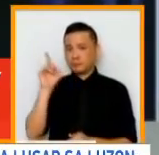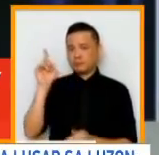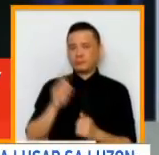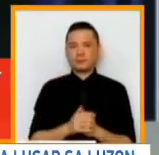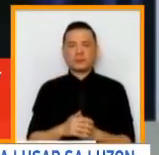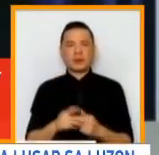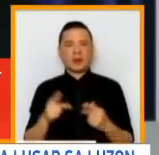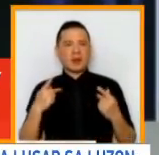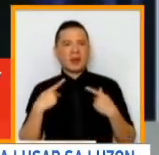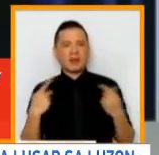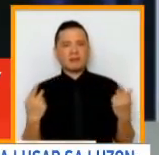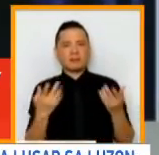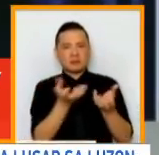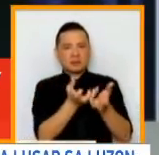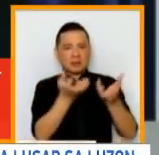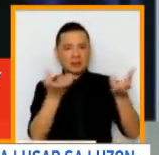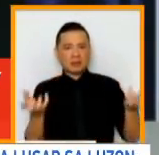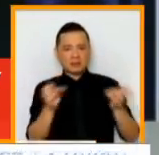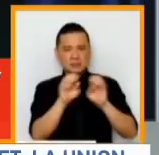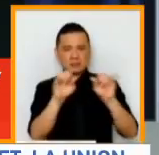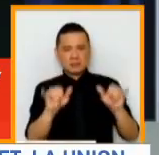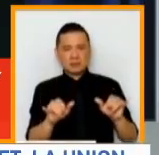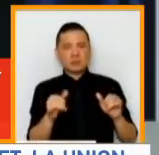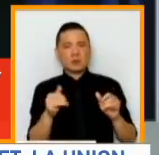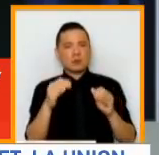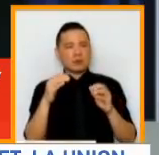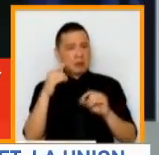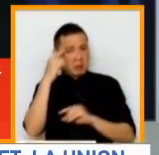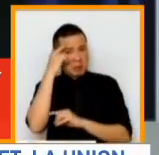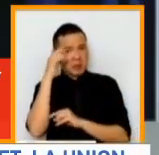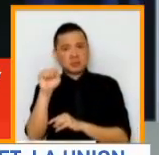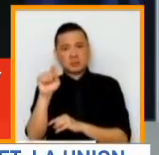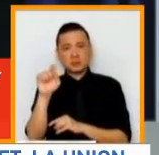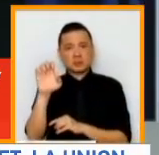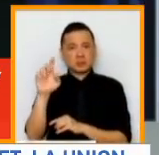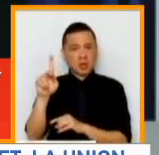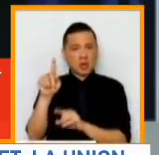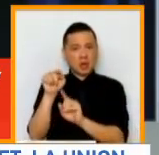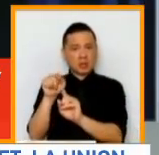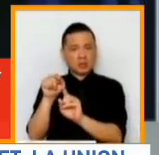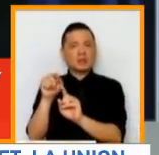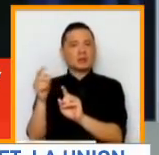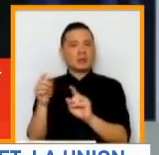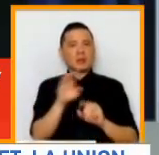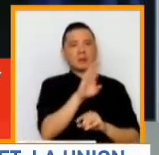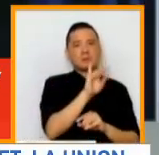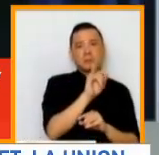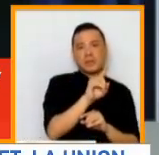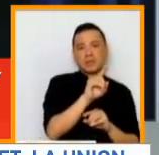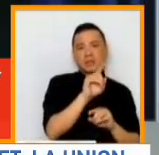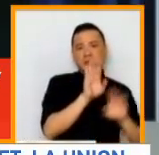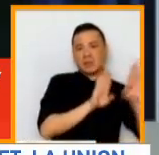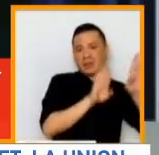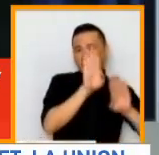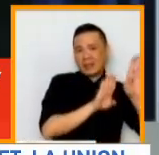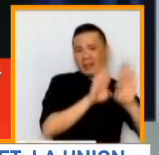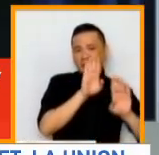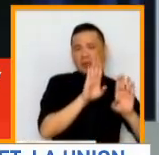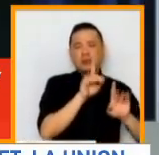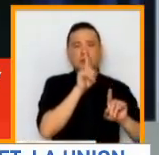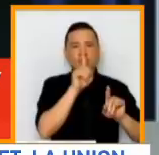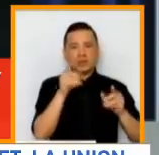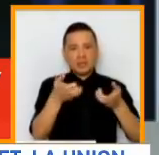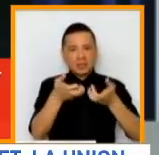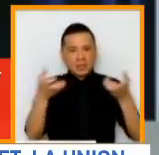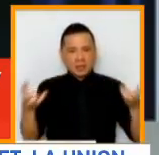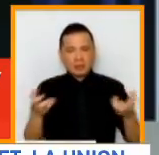yung identity ng bidder would be important if the bidder bidded in his individual capacity, no? Pero ang tinitingnan